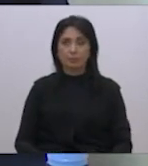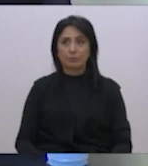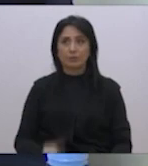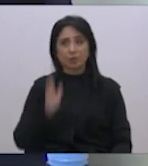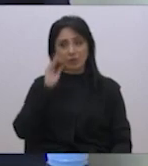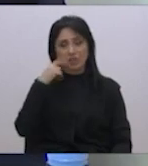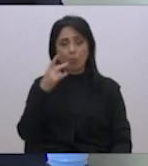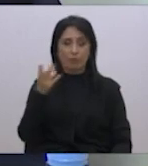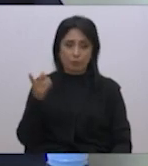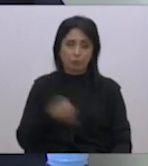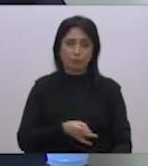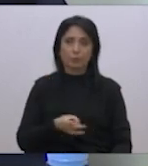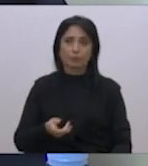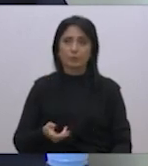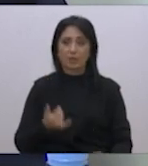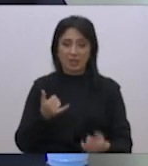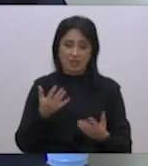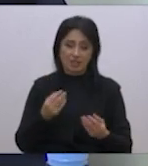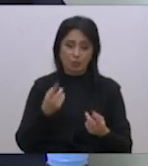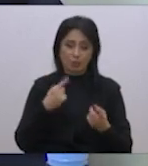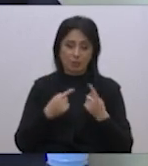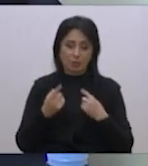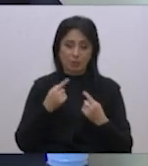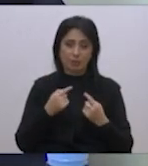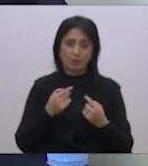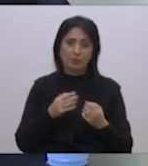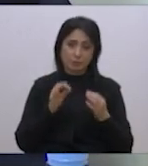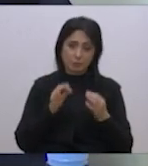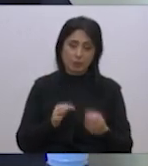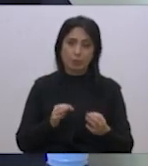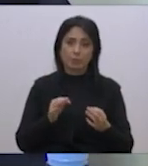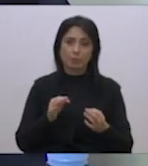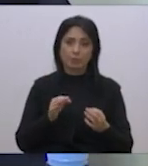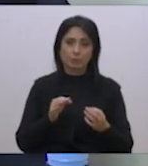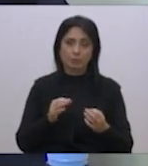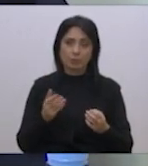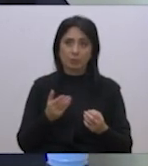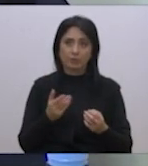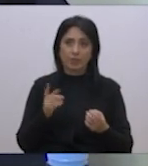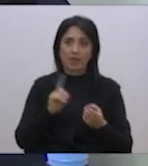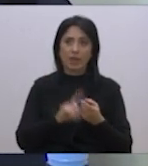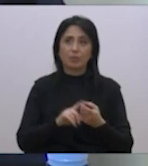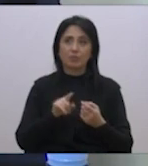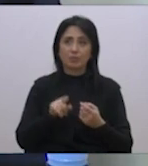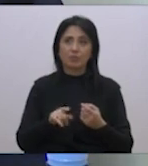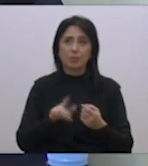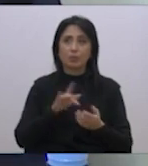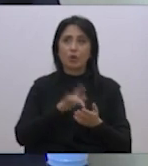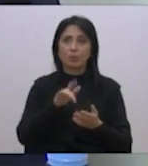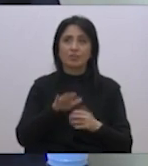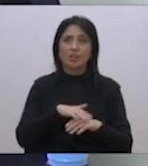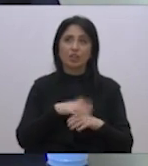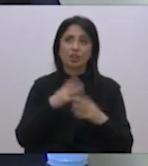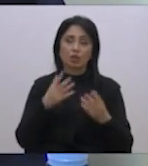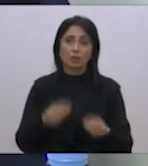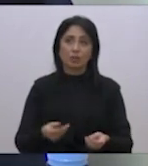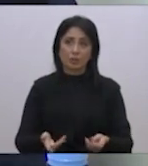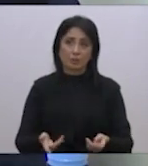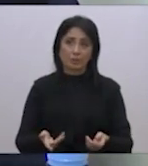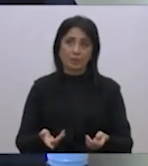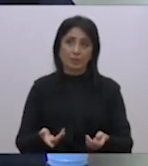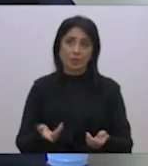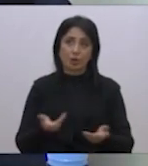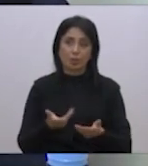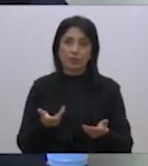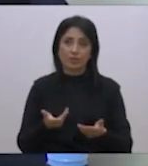samu mavlot, i anda treismul na ceme bit, mizan și tonel ida, romelic, ehebode se cneba, busahlebus, ketil geobas. Anda